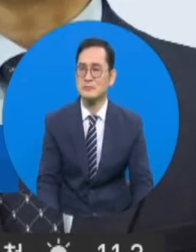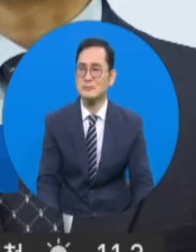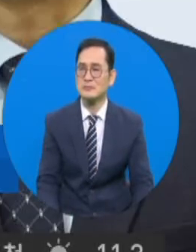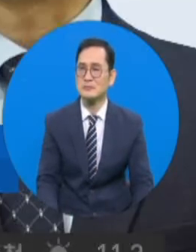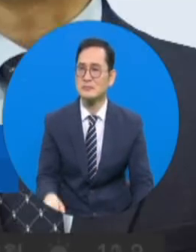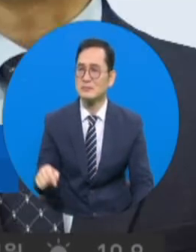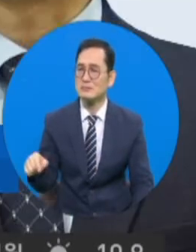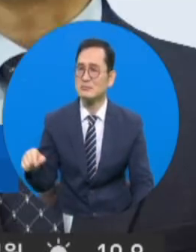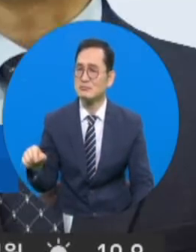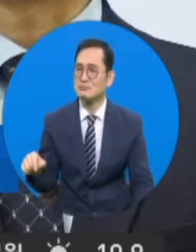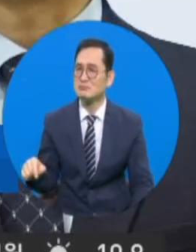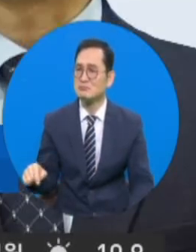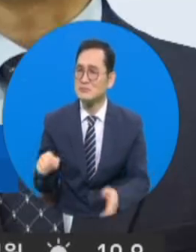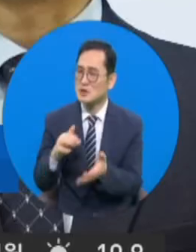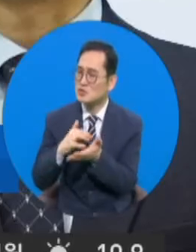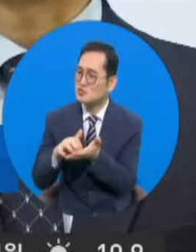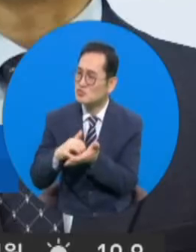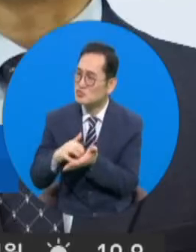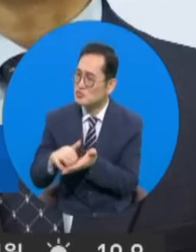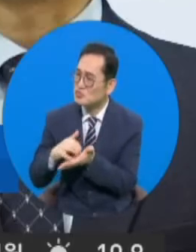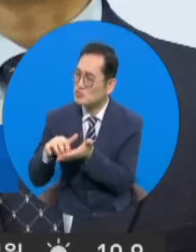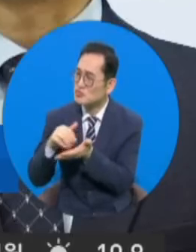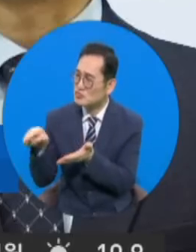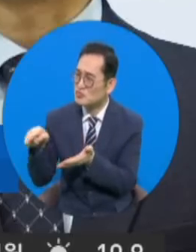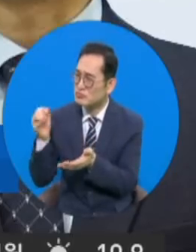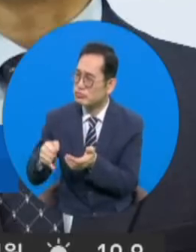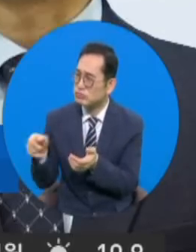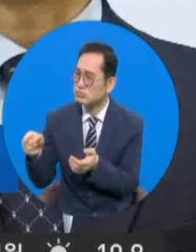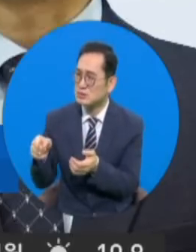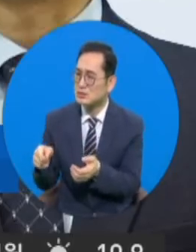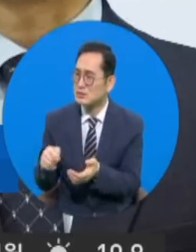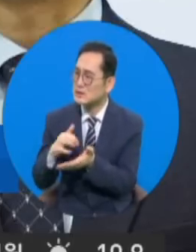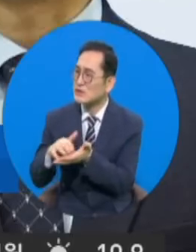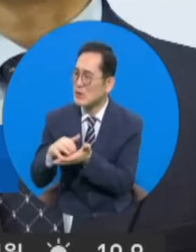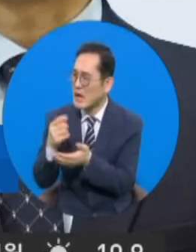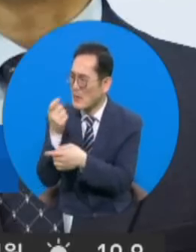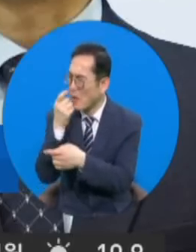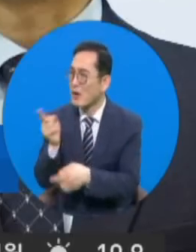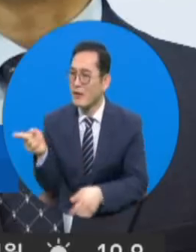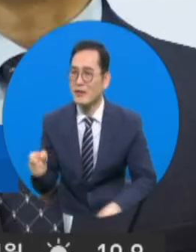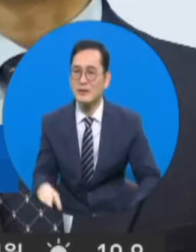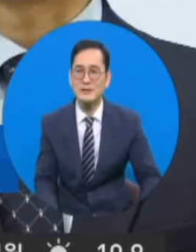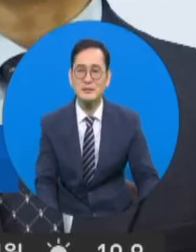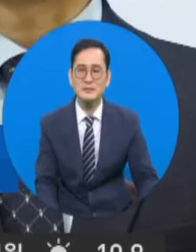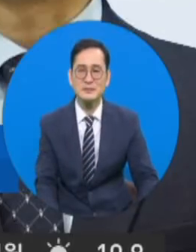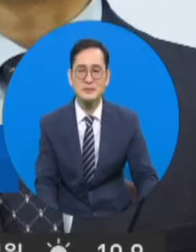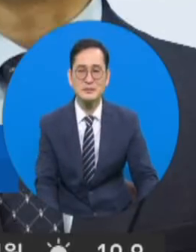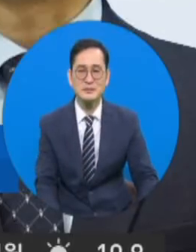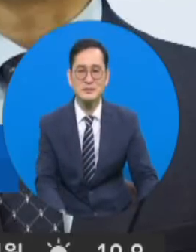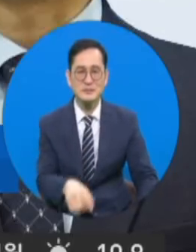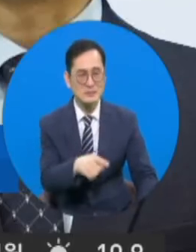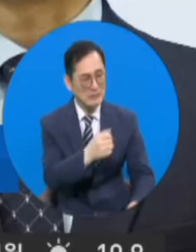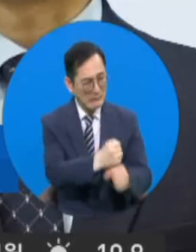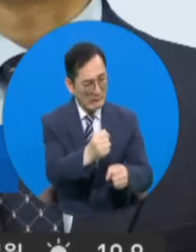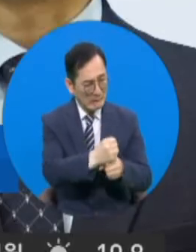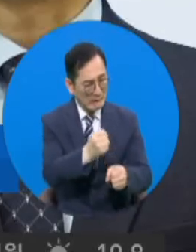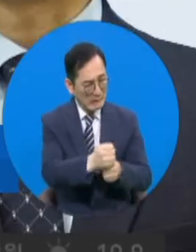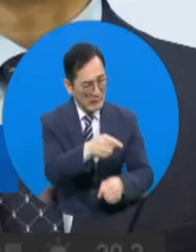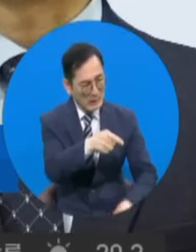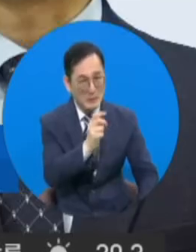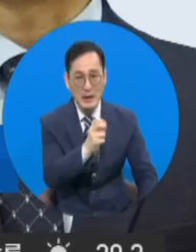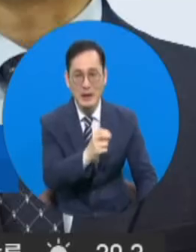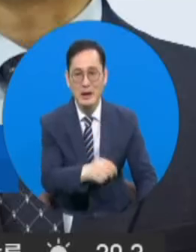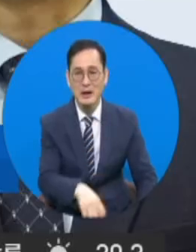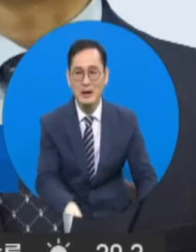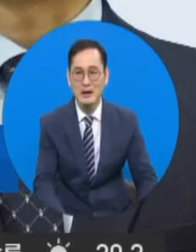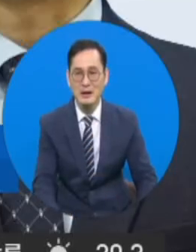펼쳐봐라라고 상수논쟁이 불붙습니다 여당 최고 이름 막부를 정도로 당황 울지말고 천천히 나팔아라는